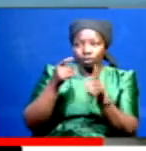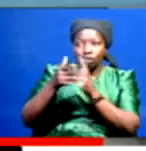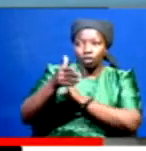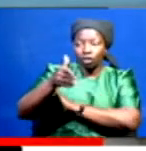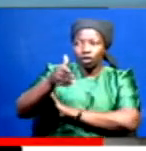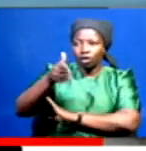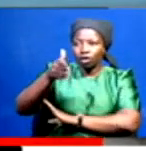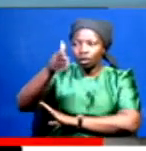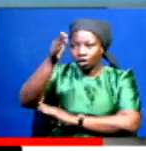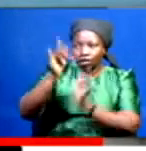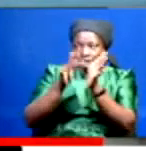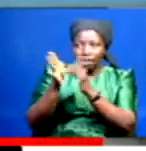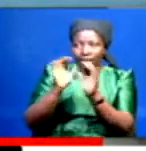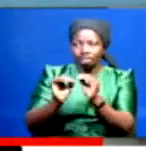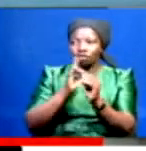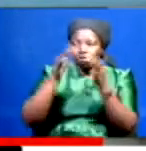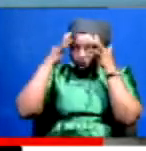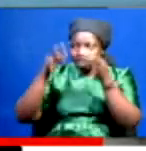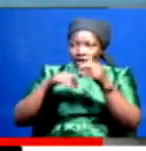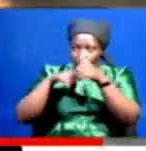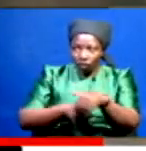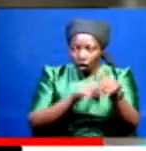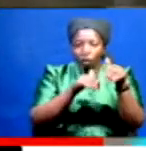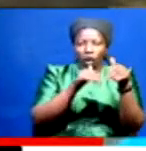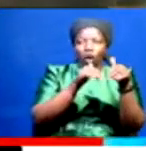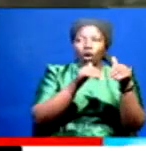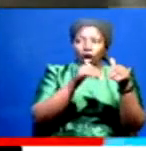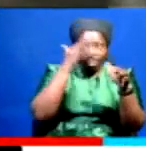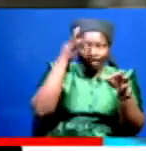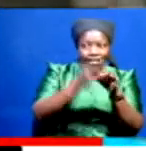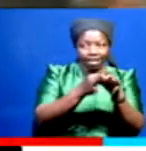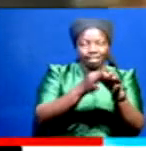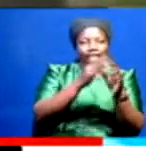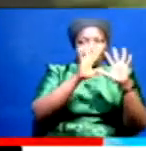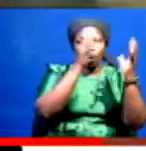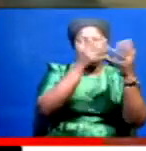imani na tuachane na dunia. Pastor McKenzie,